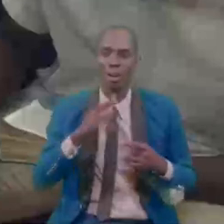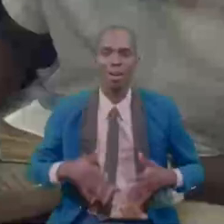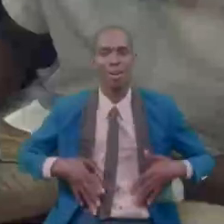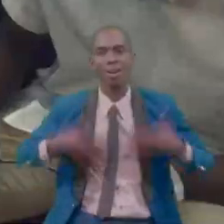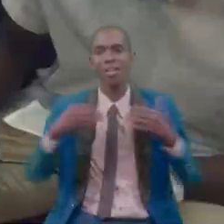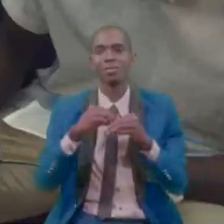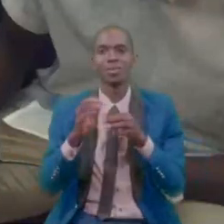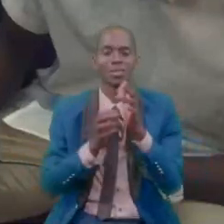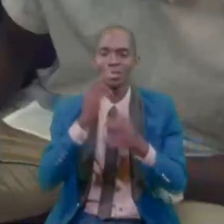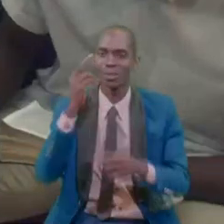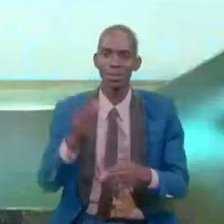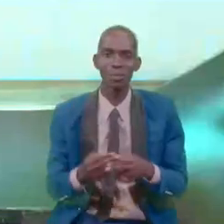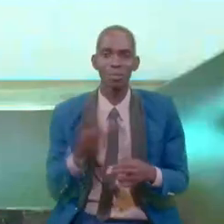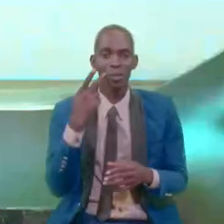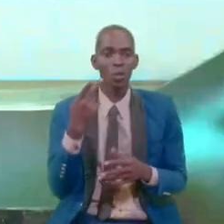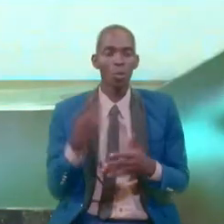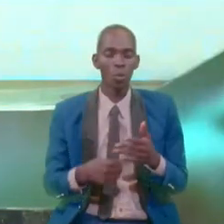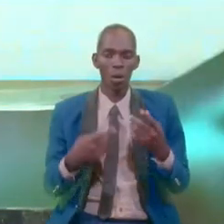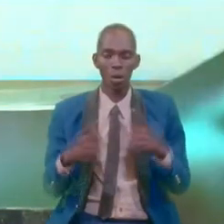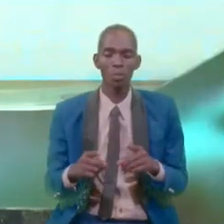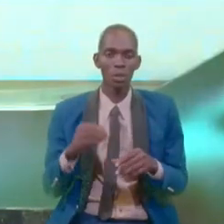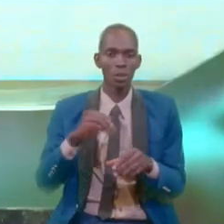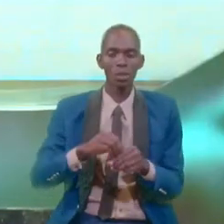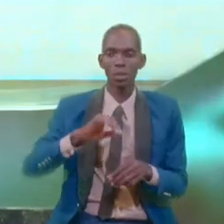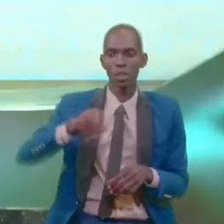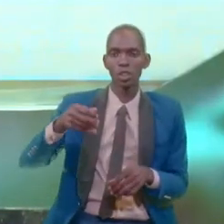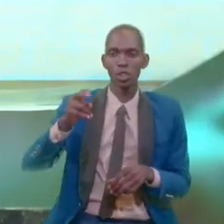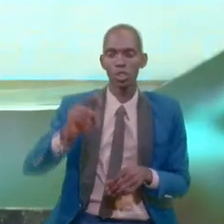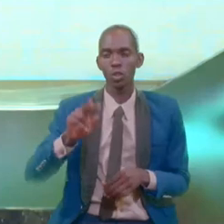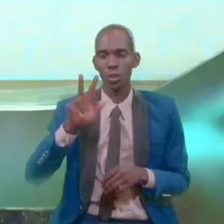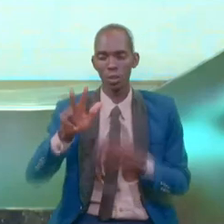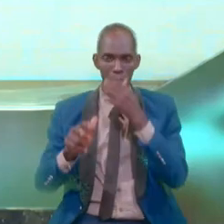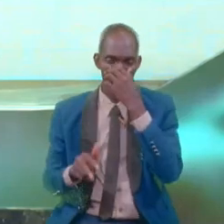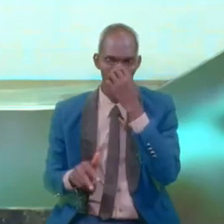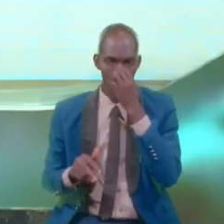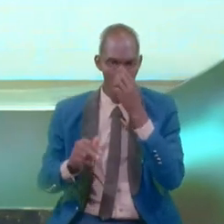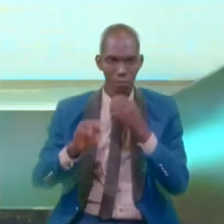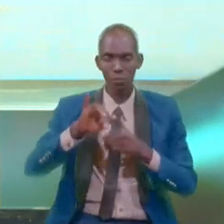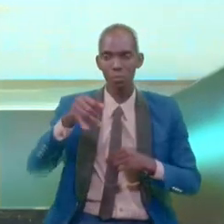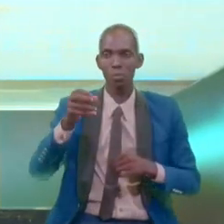Voyons l'accomplissement en Jean chapitre 3.